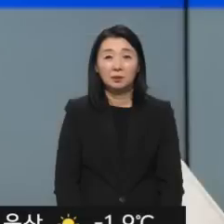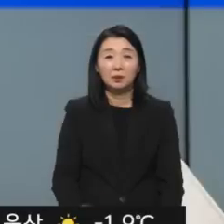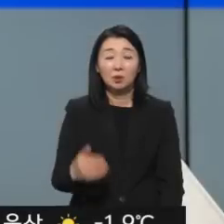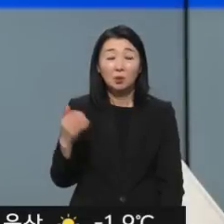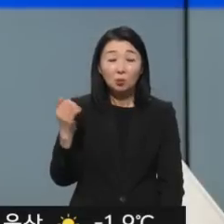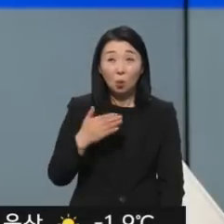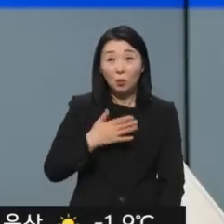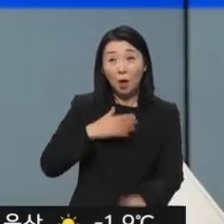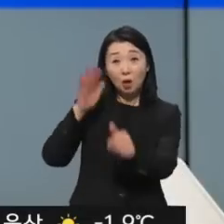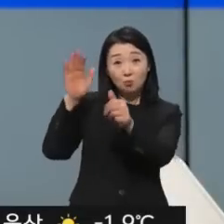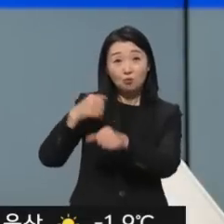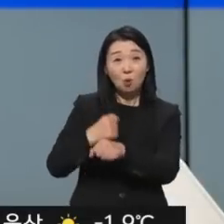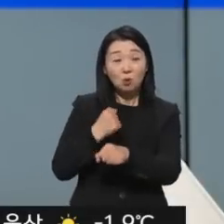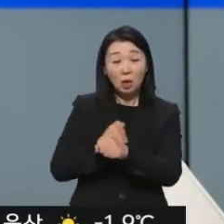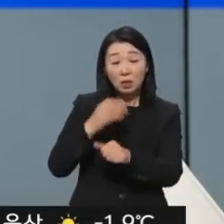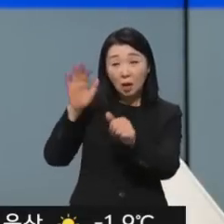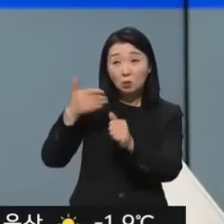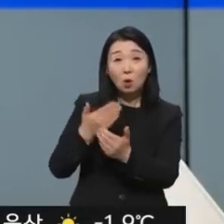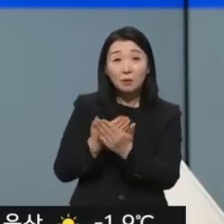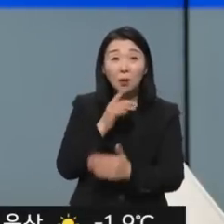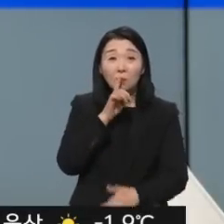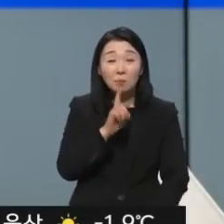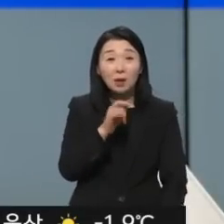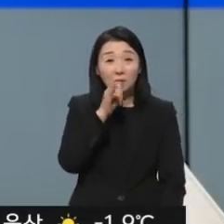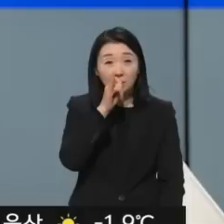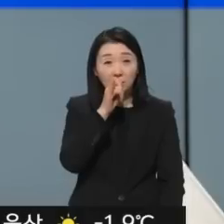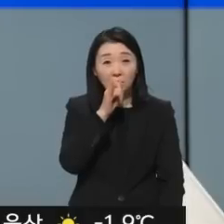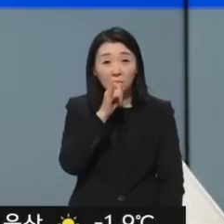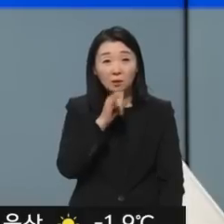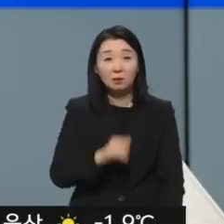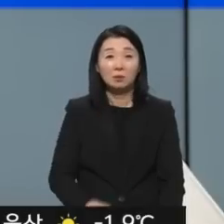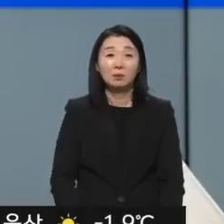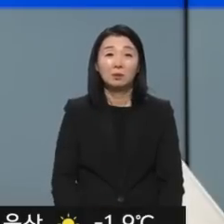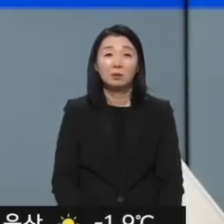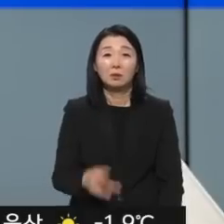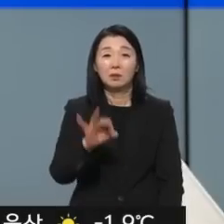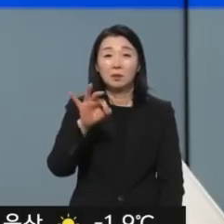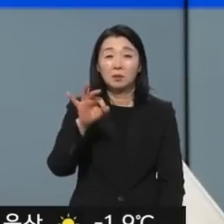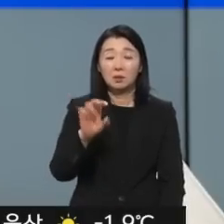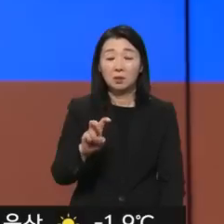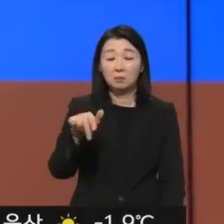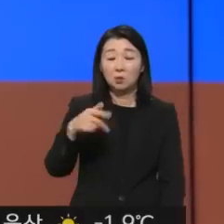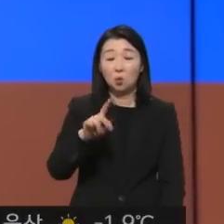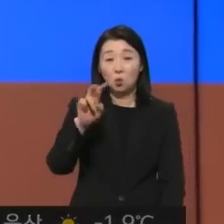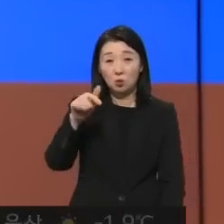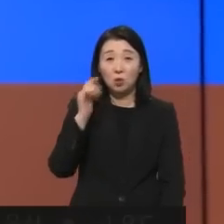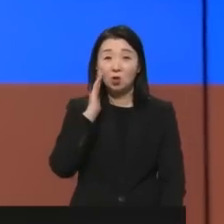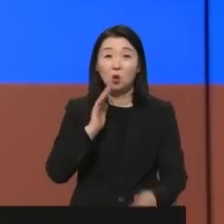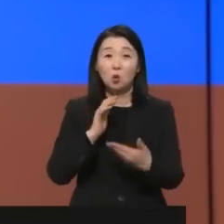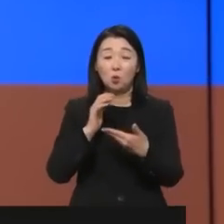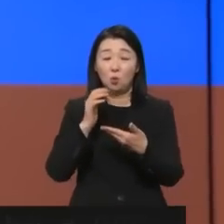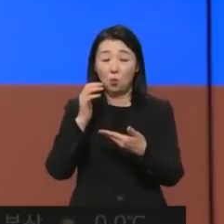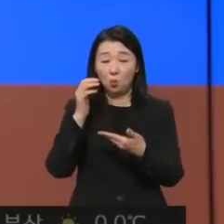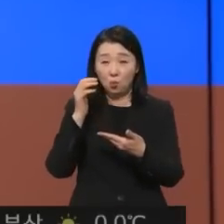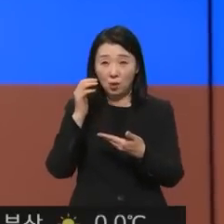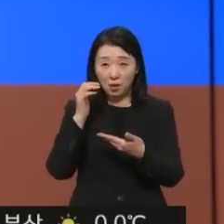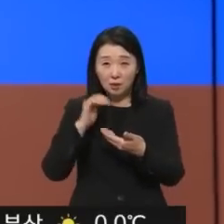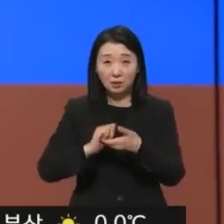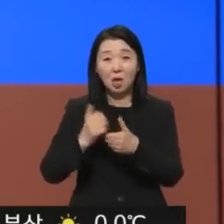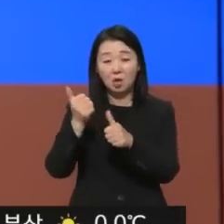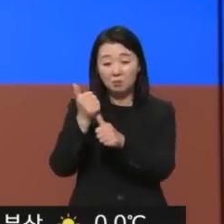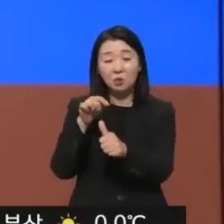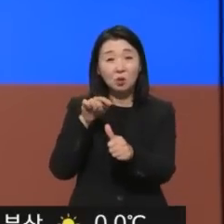차라리 나를 불러라, 나를 소환해달라 이렇게 얘기한 사람도 있었죠. 네, 그 임종석 전 청와대 비서실장인데요. 이 페이스북에